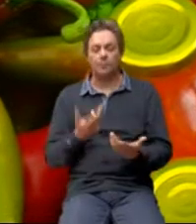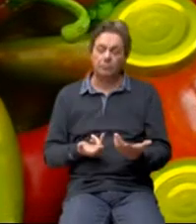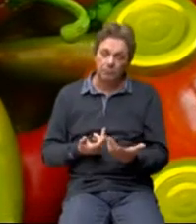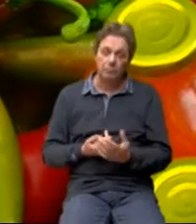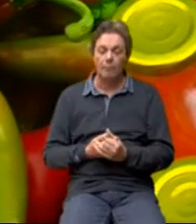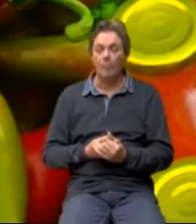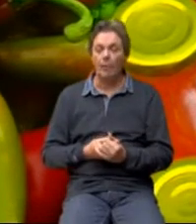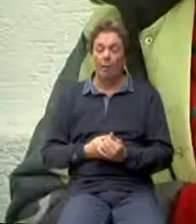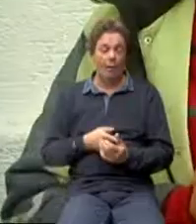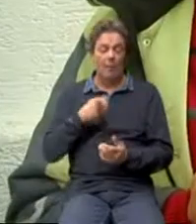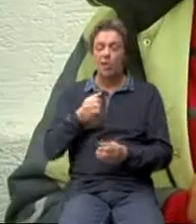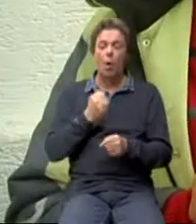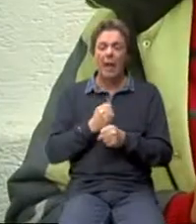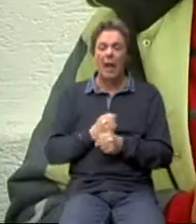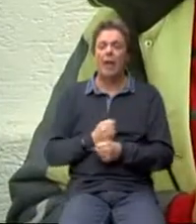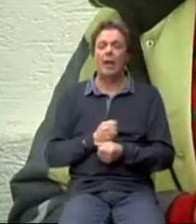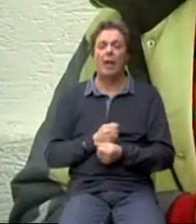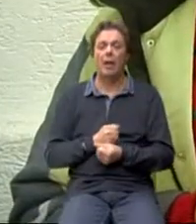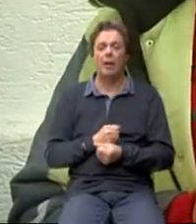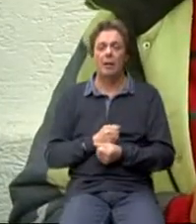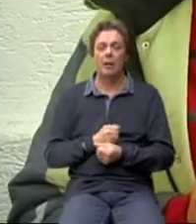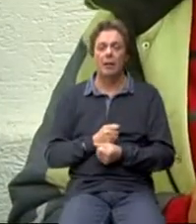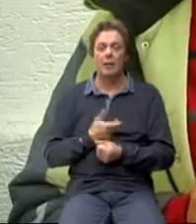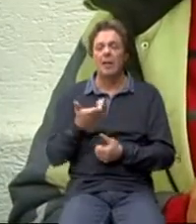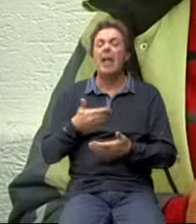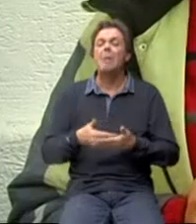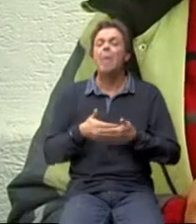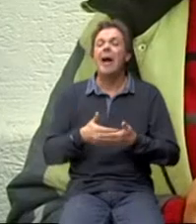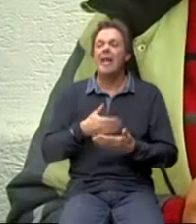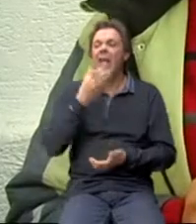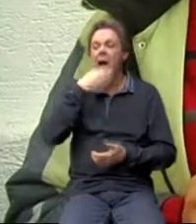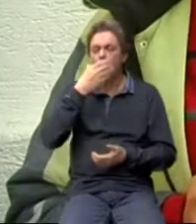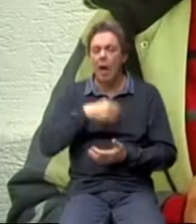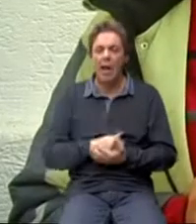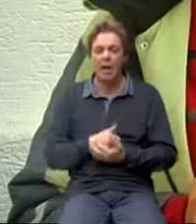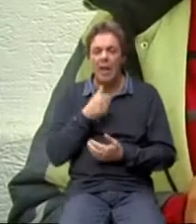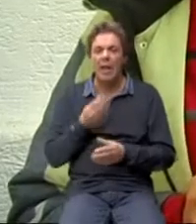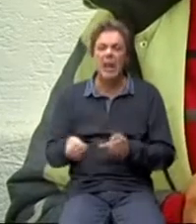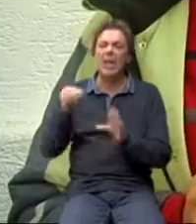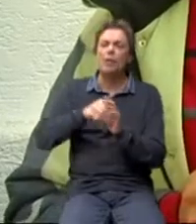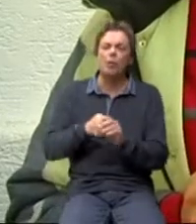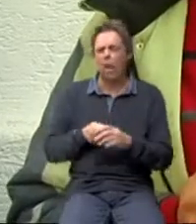organski, da se rade, znači, da im je baza jabuka i da dodaju